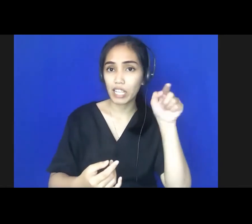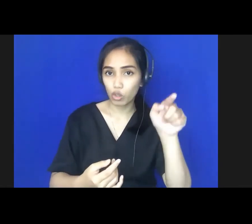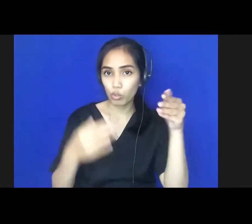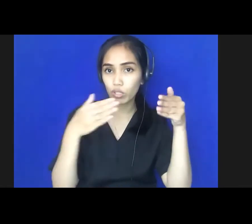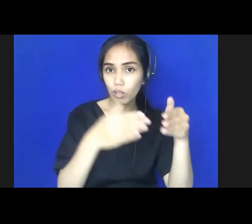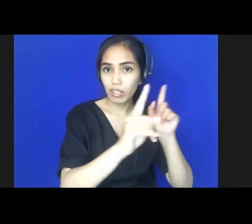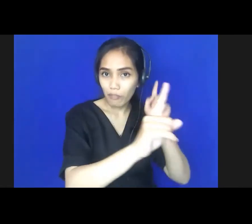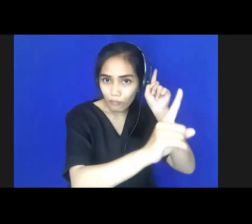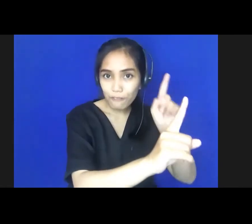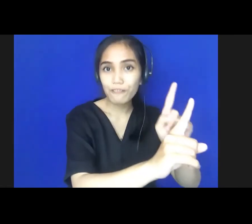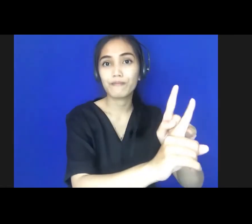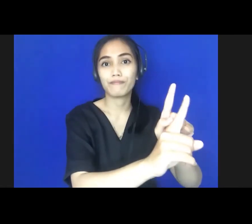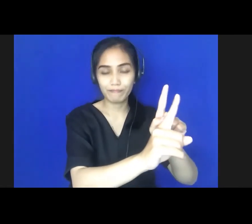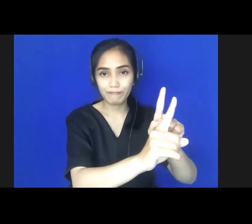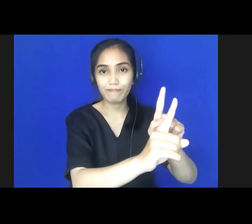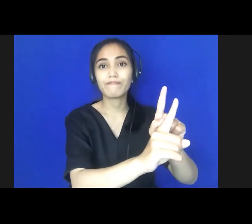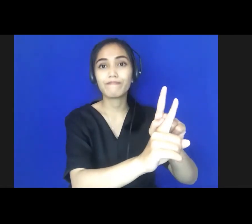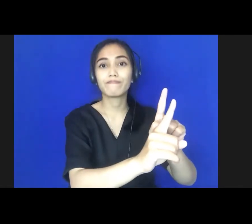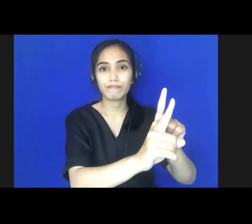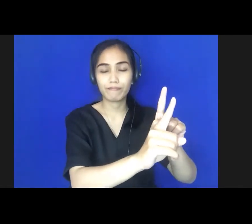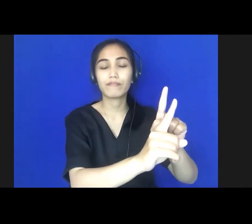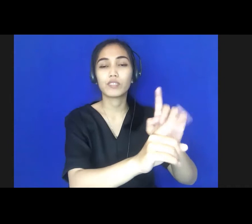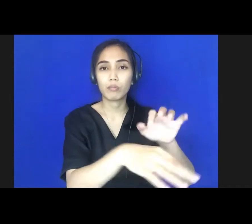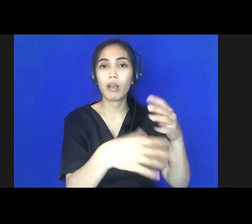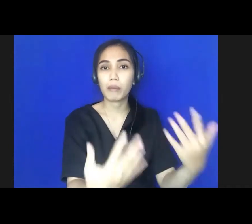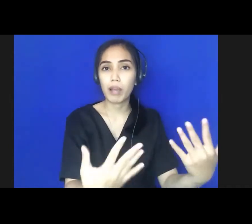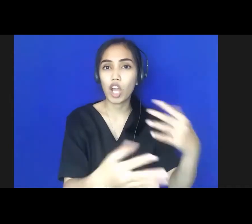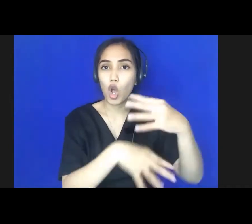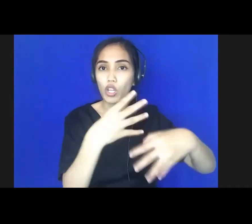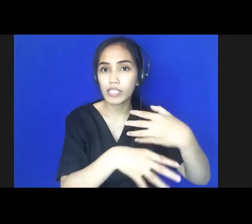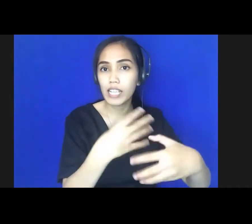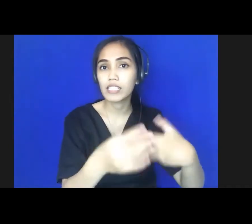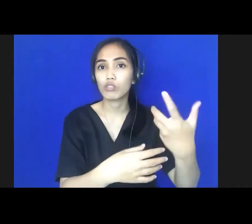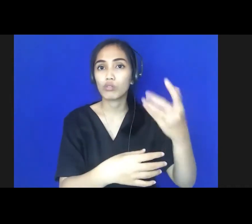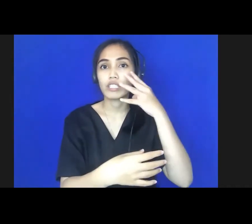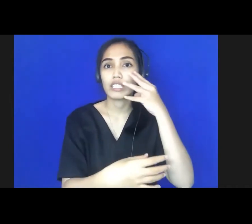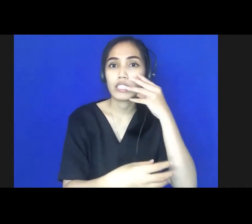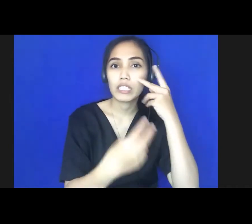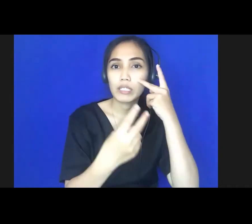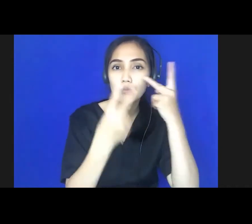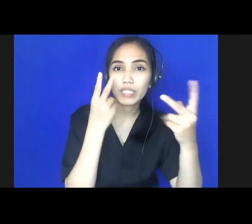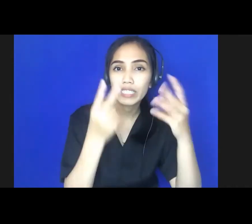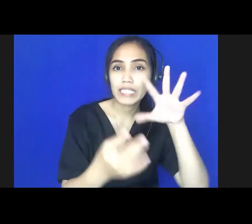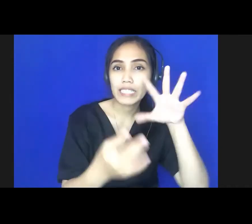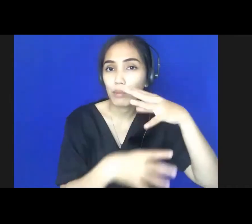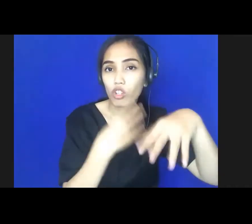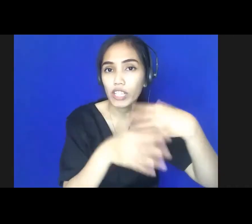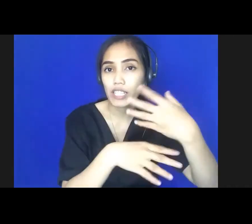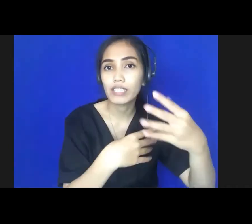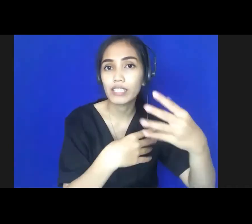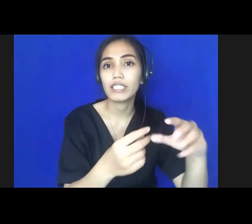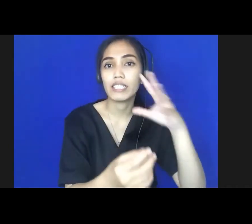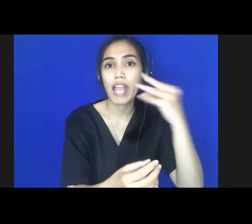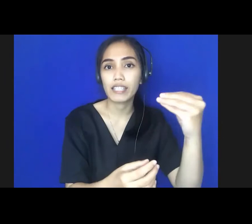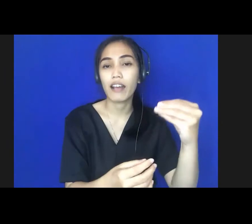kawal sebaik-baiknya bagaimana konvergensi itu terjadi di level desa. Selain itu juga kita